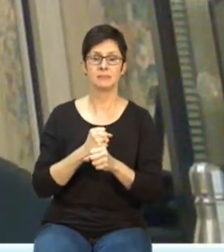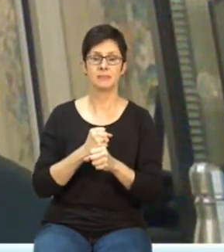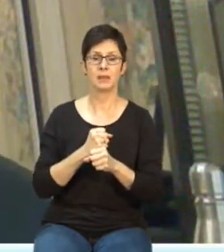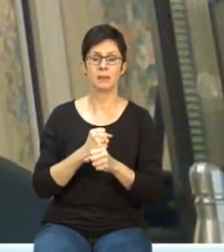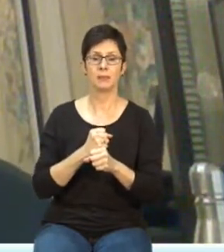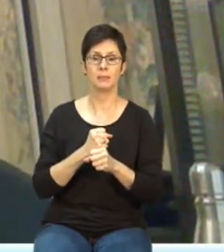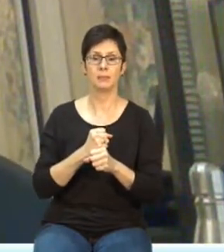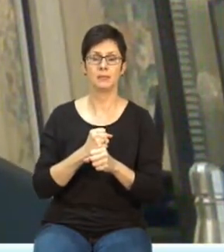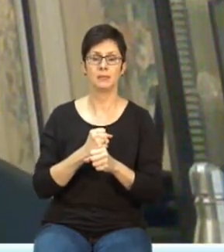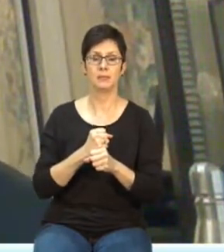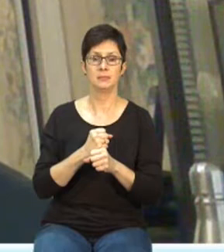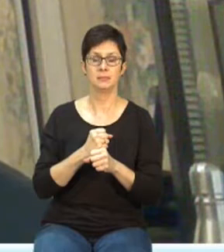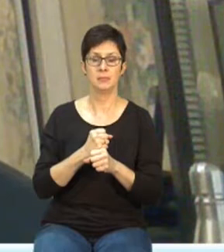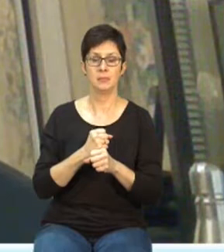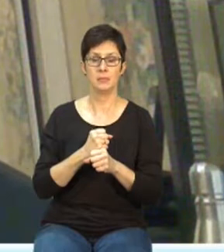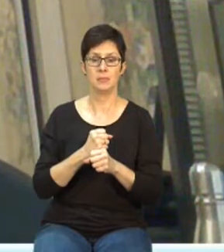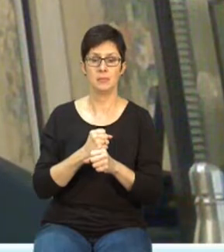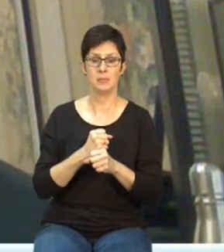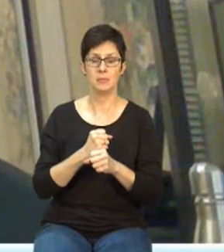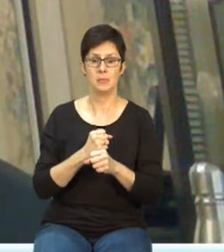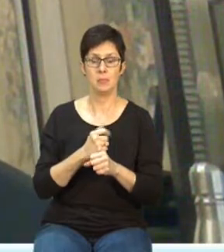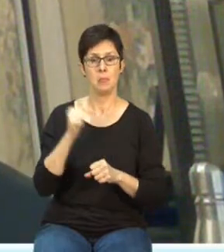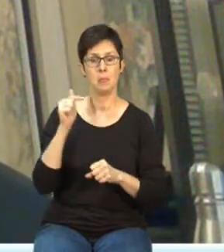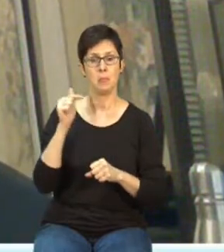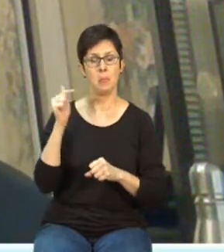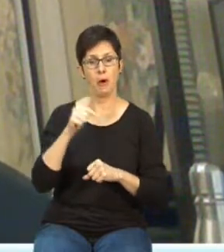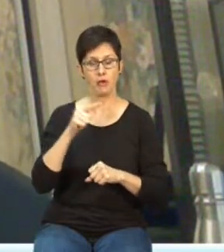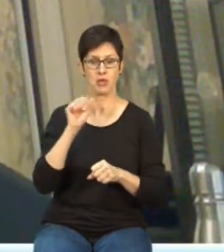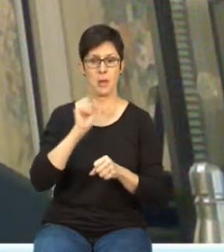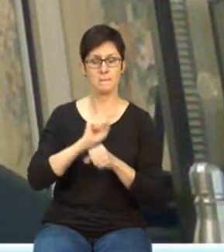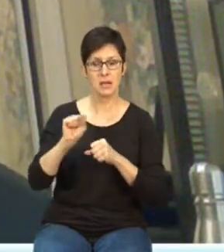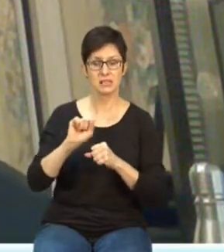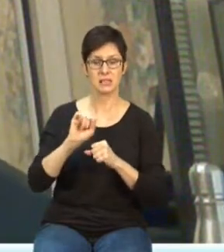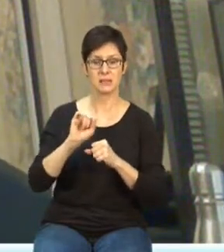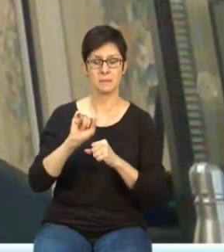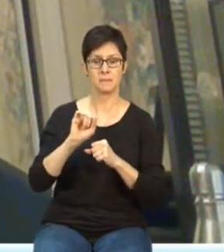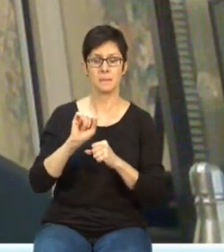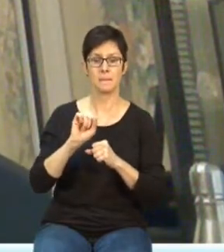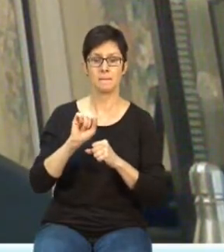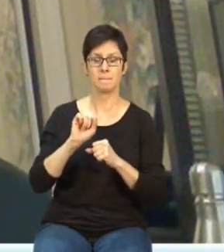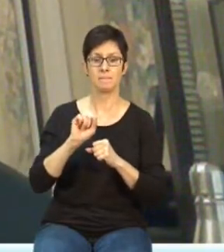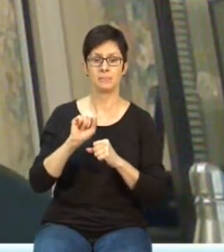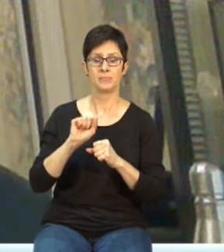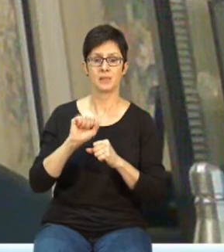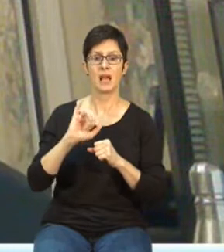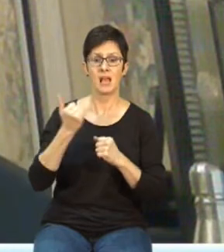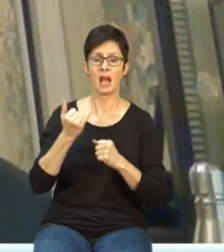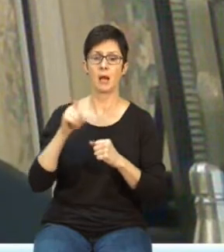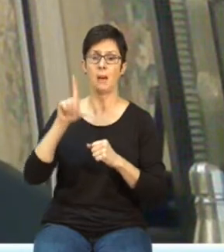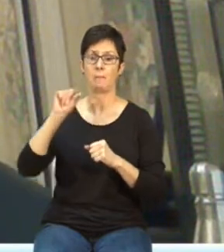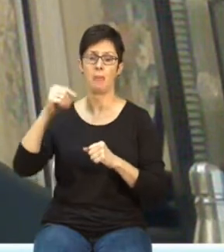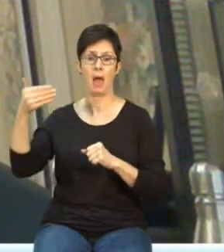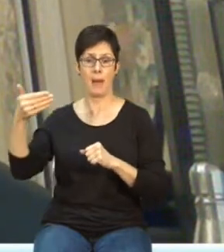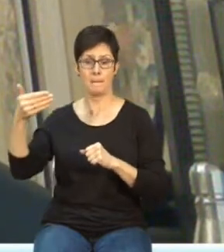powinny wskazywać także na interakcje pomiędzy on właśnie polem elektromagnetycznym